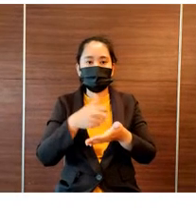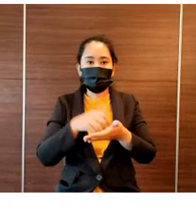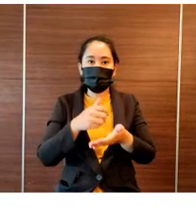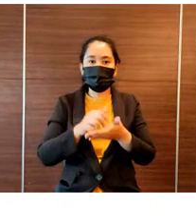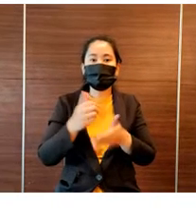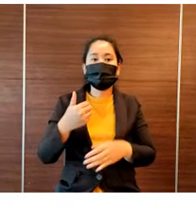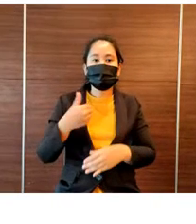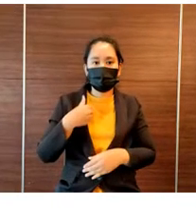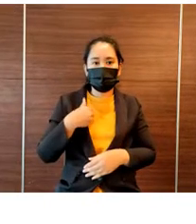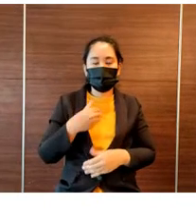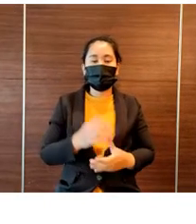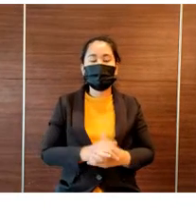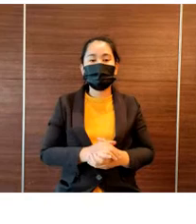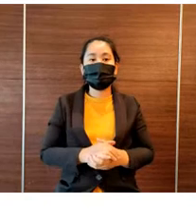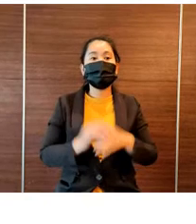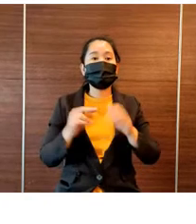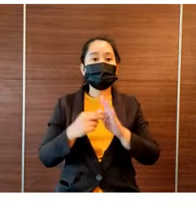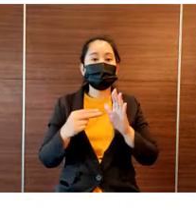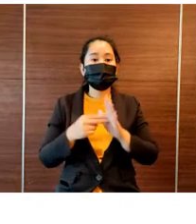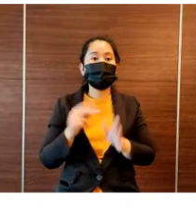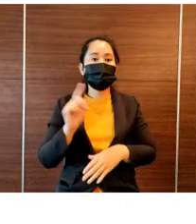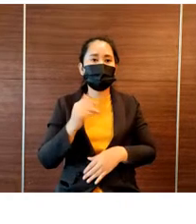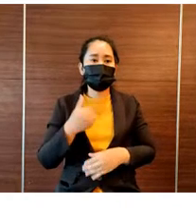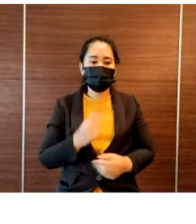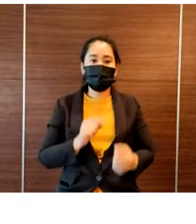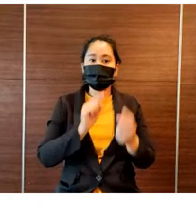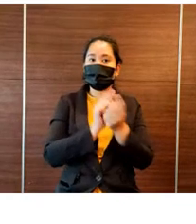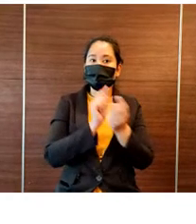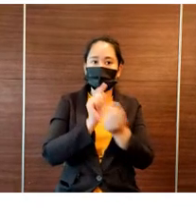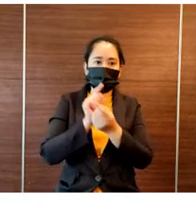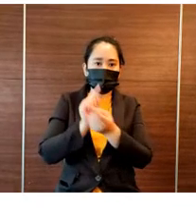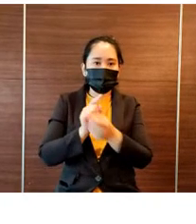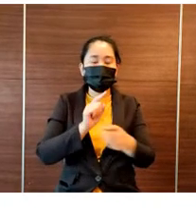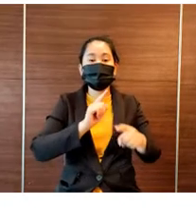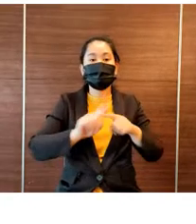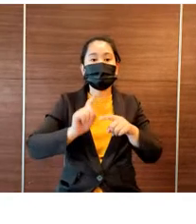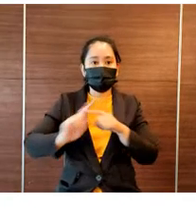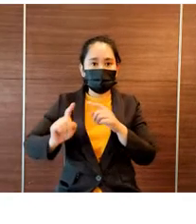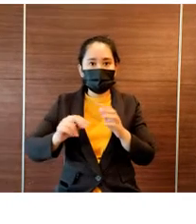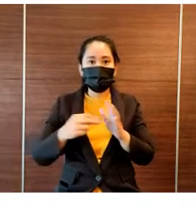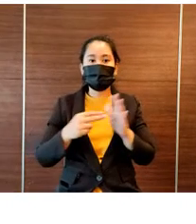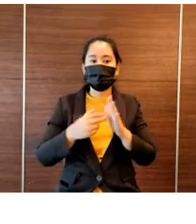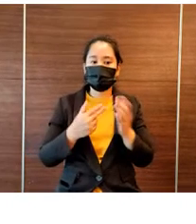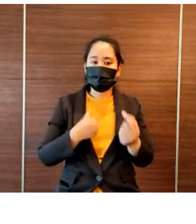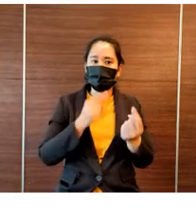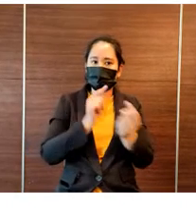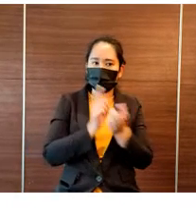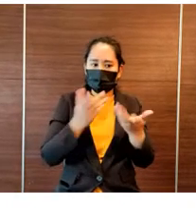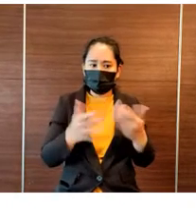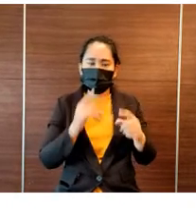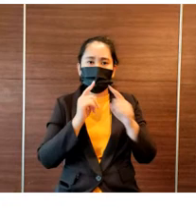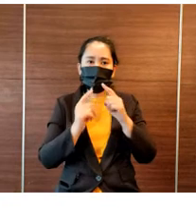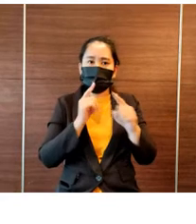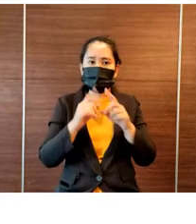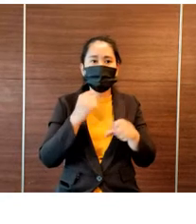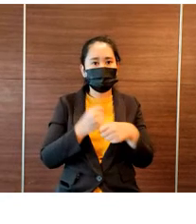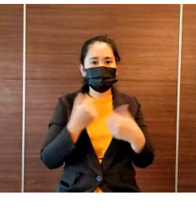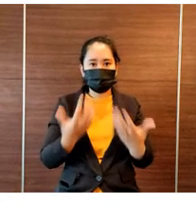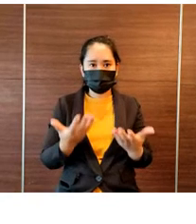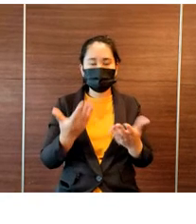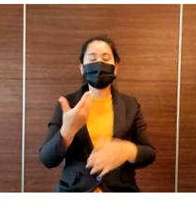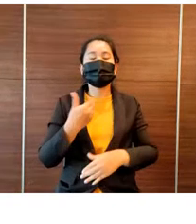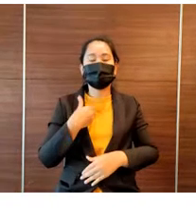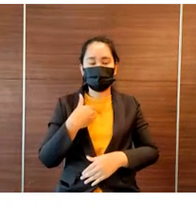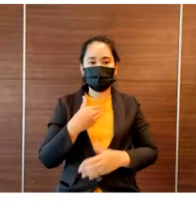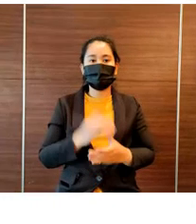งในนะคะว่าเฮ้ยมันเจอทั้งกับตัวเองเจอทั้งกับคนอื่นแล้วจะคุยยังไงดีเนาะมันเกิดเหตุการณ์